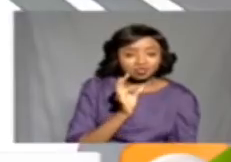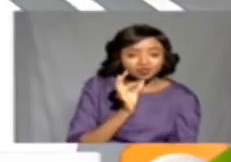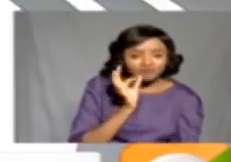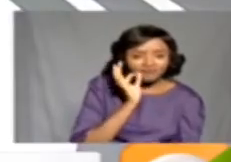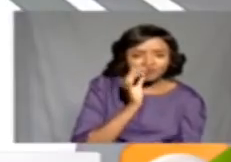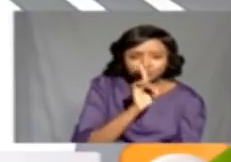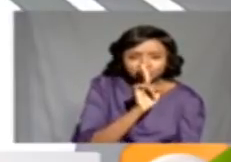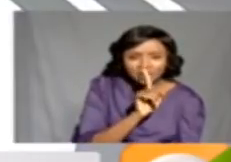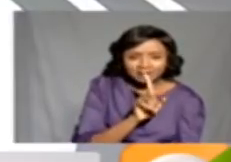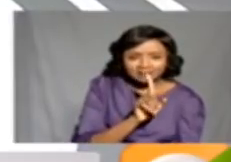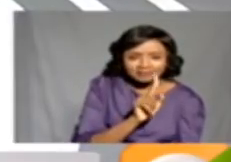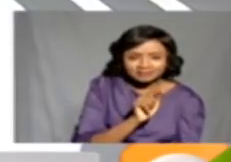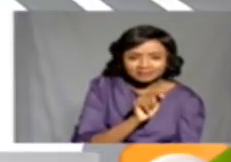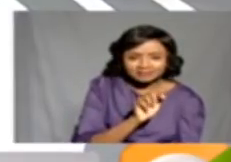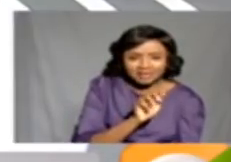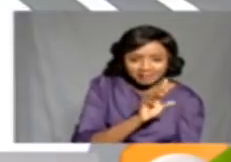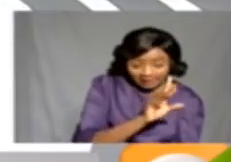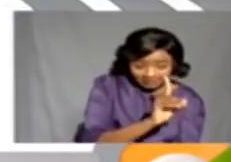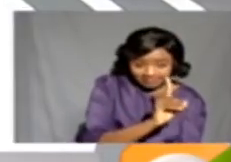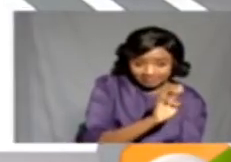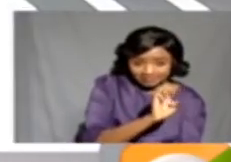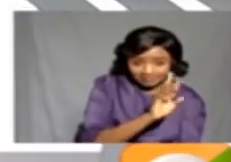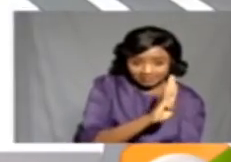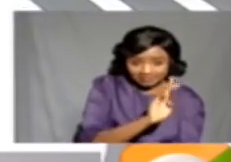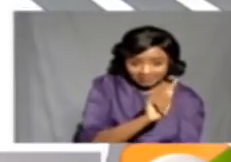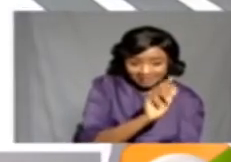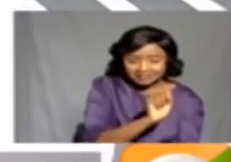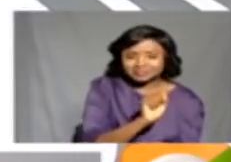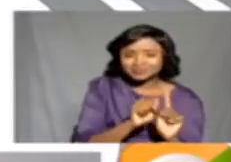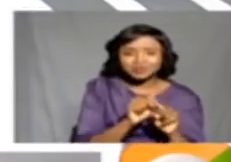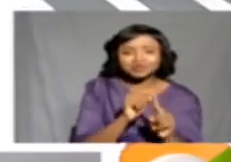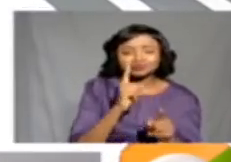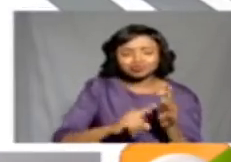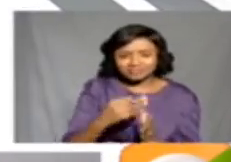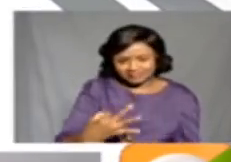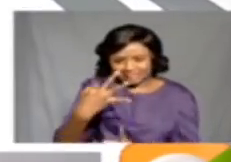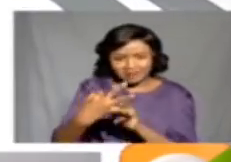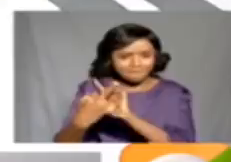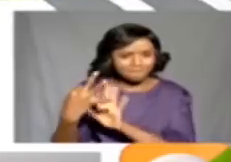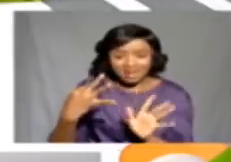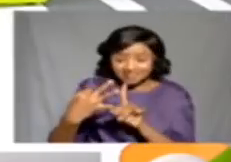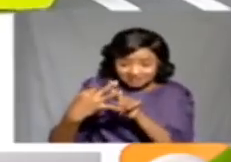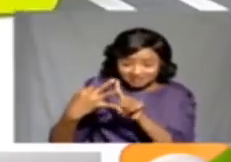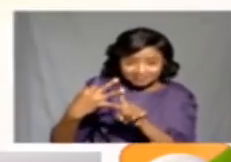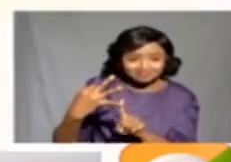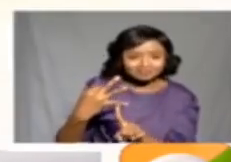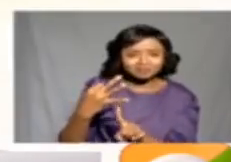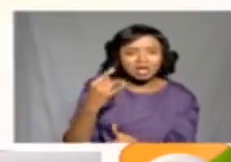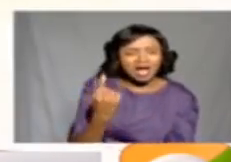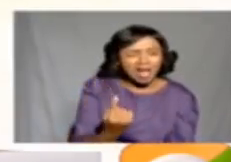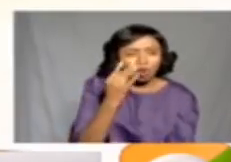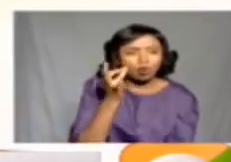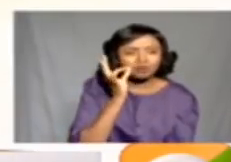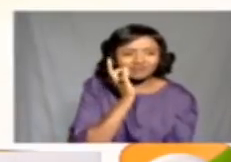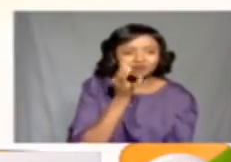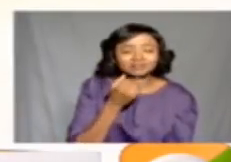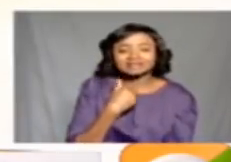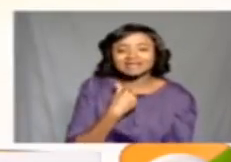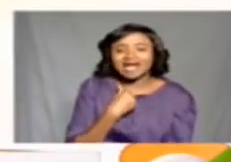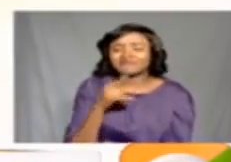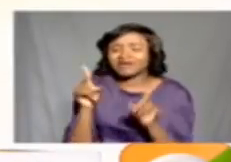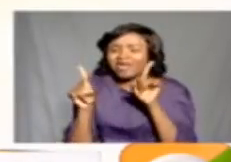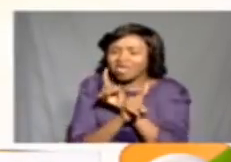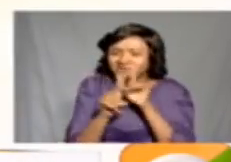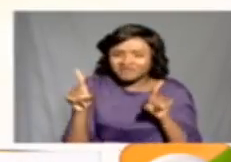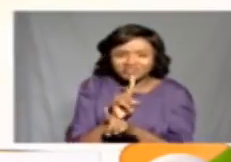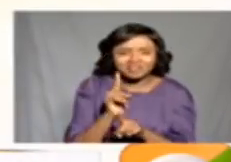unaweza kupata tende fungua kwa tende tatu. Maana hizi tende ndilo tunda pekee yake duniani ambalo lina viungo vyote